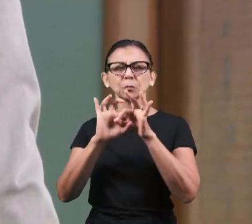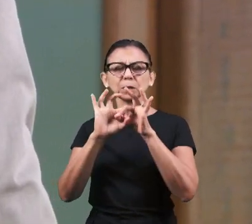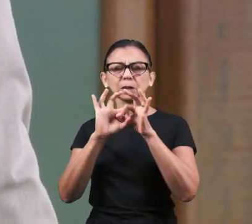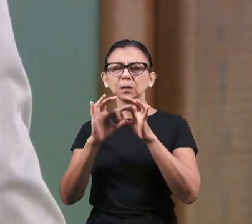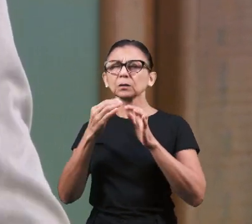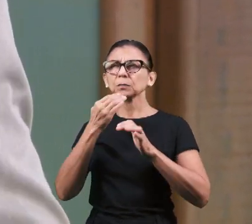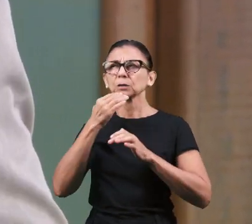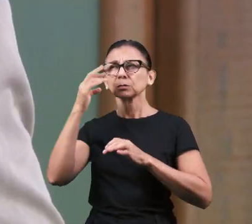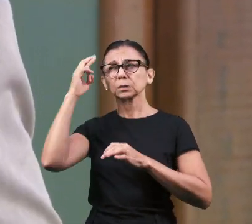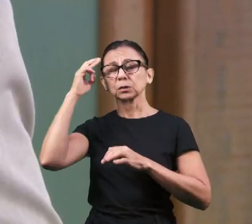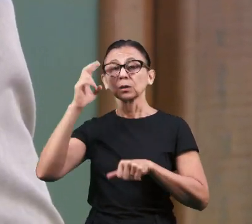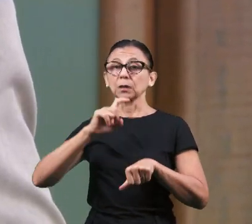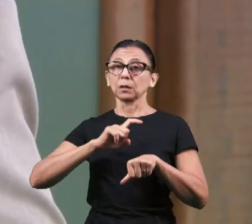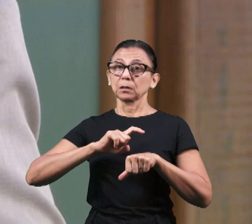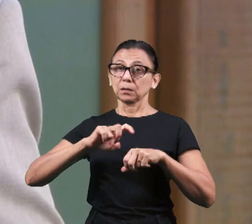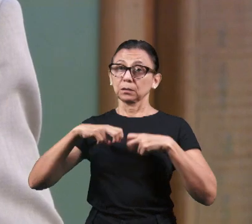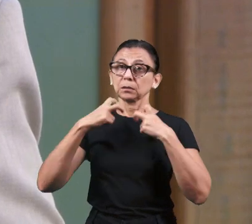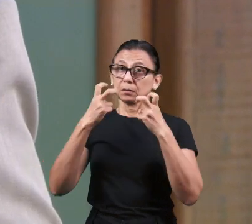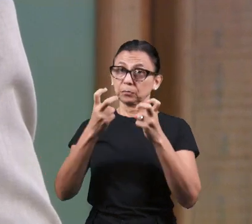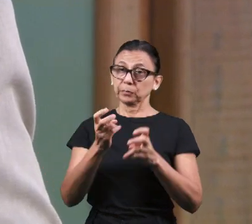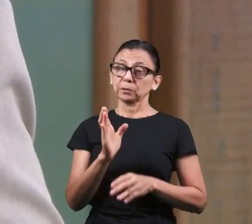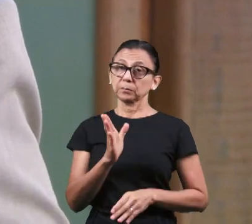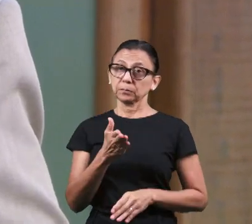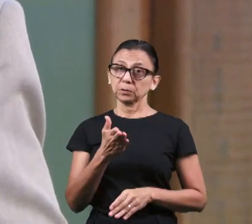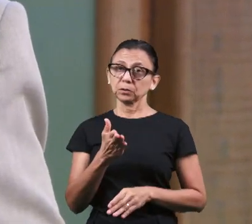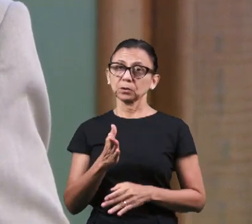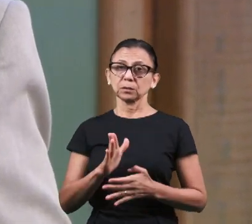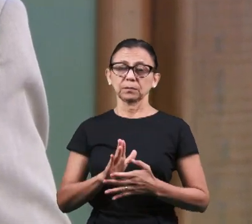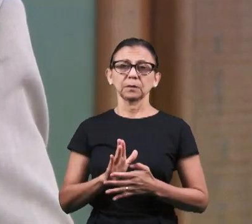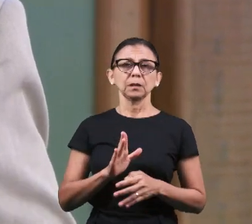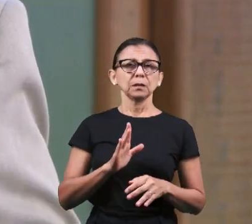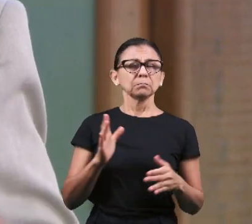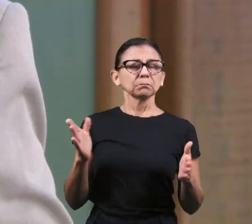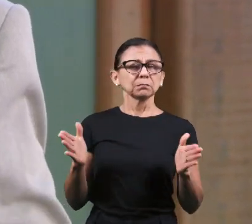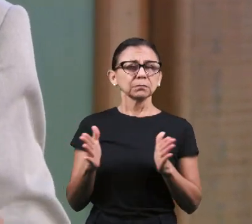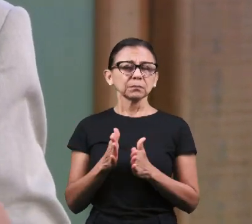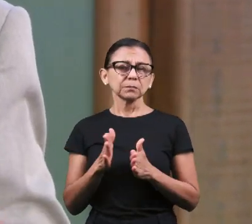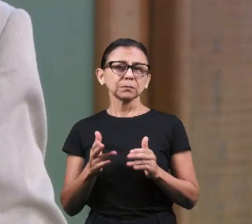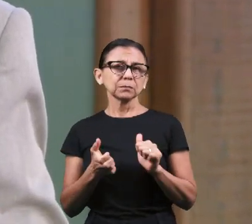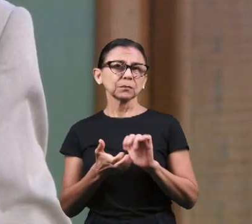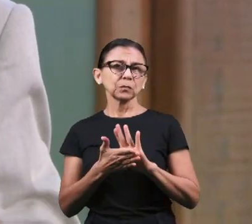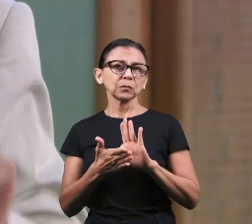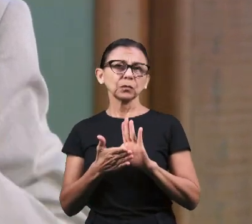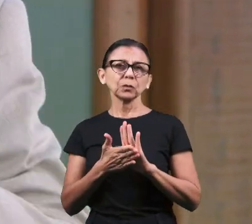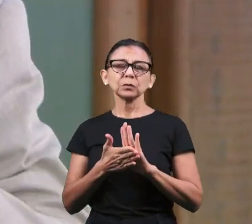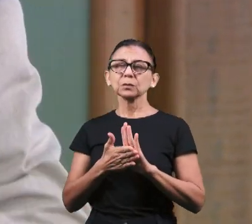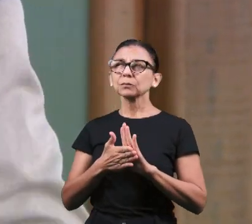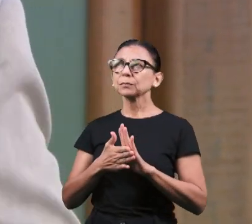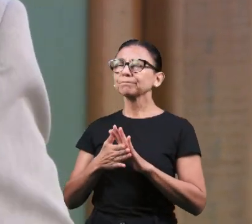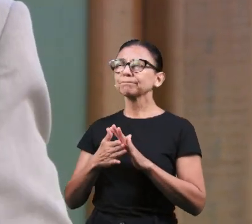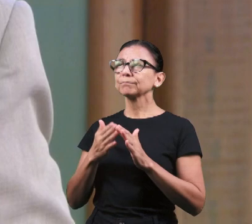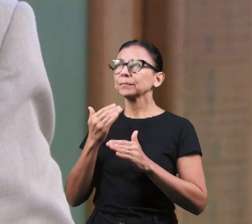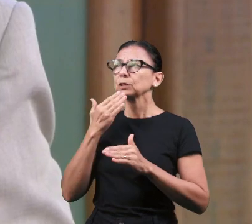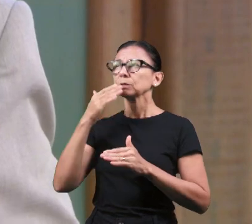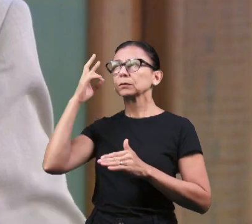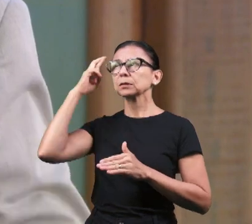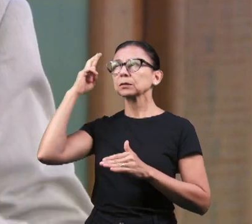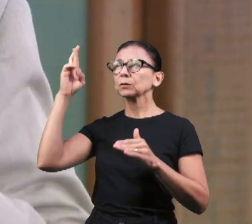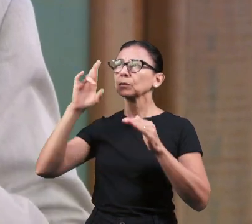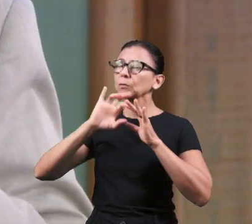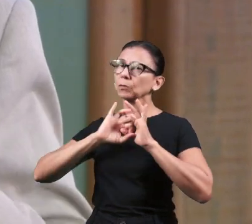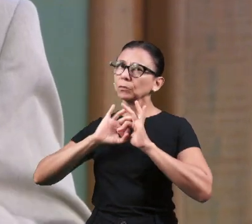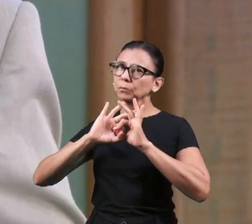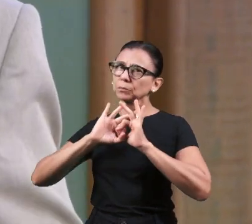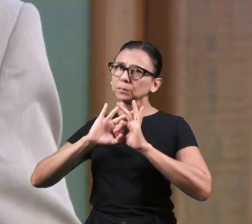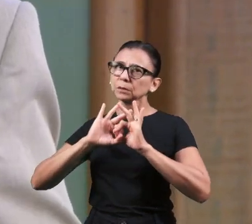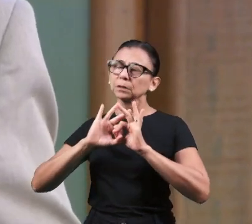communion du Saint-Esprit. Nous avons déjà fait la prière par le sang de Jésus. Dans cette attitude, nous allons chercher ce qui se passe